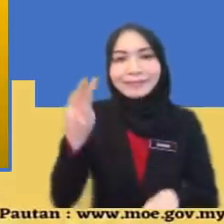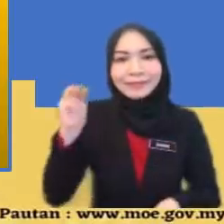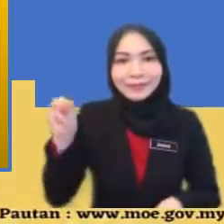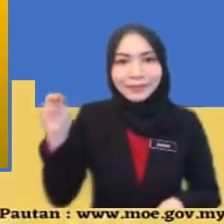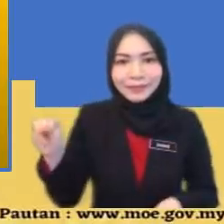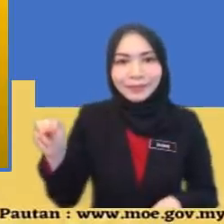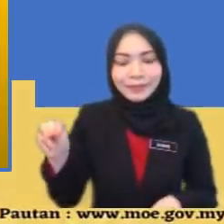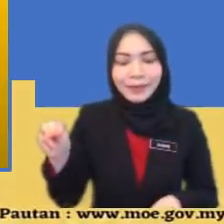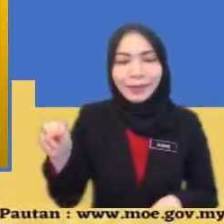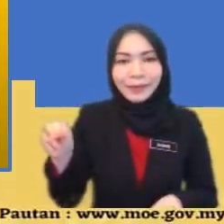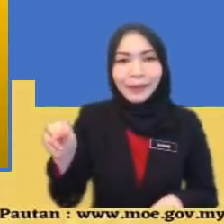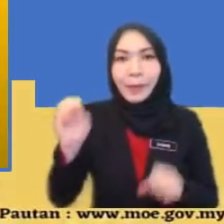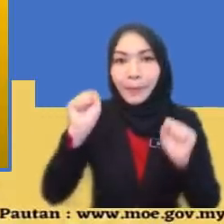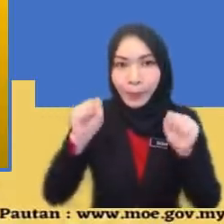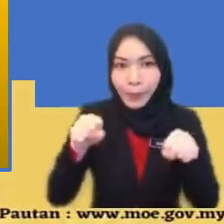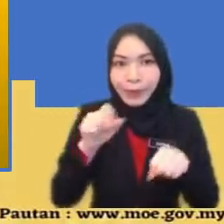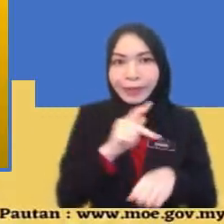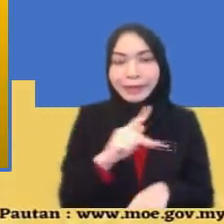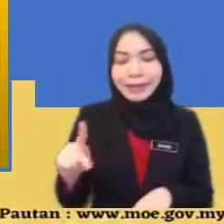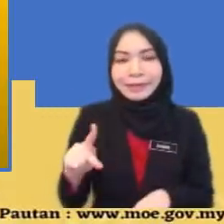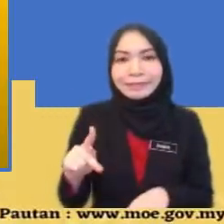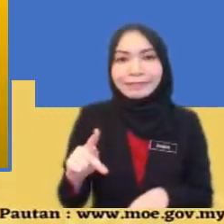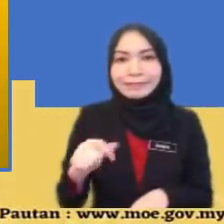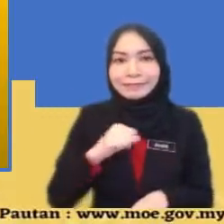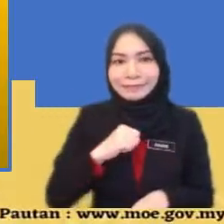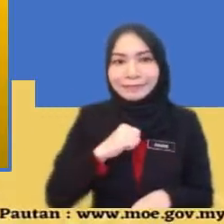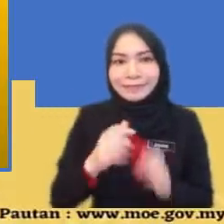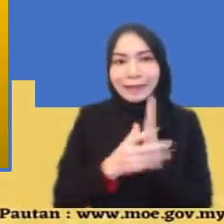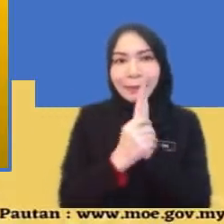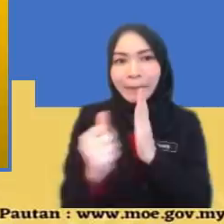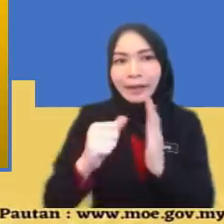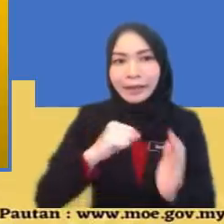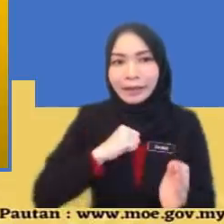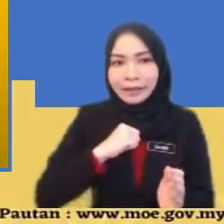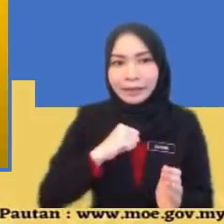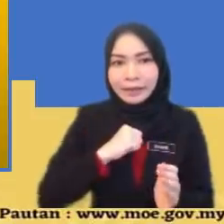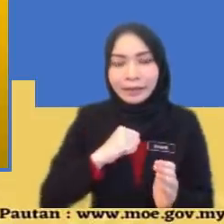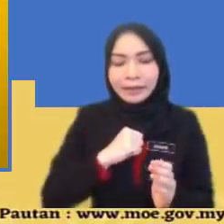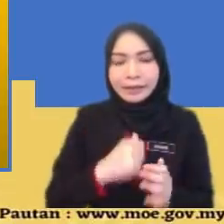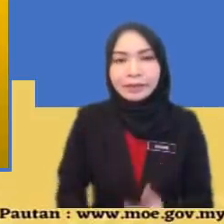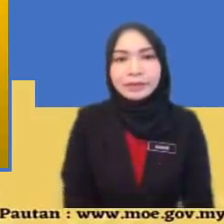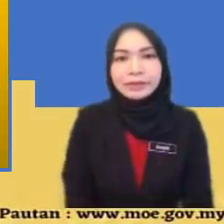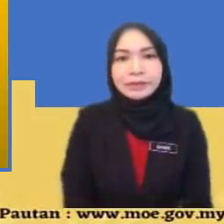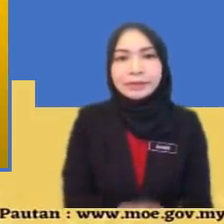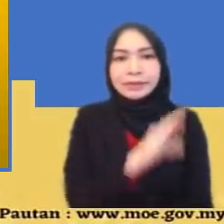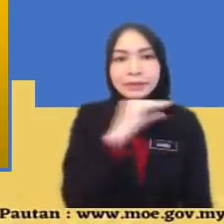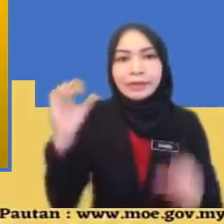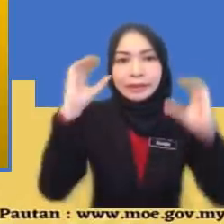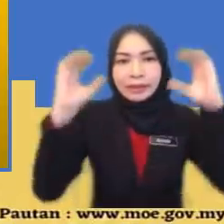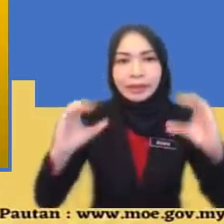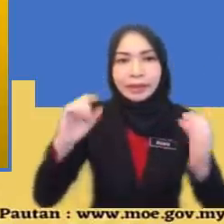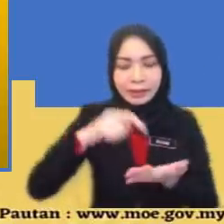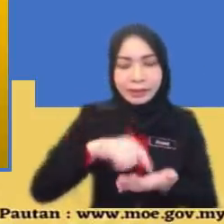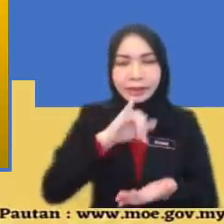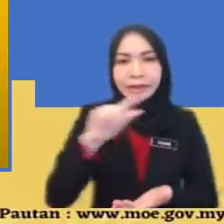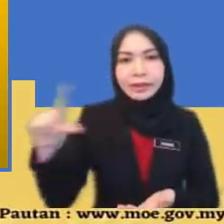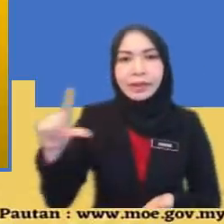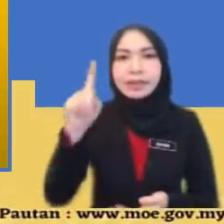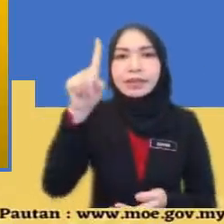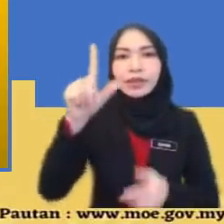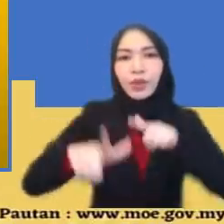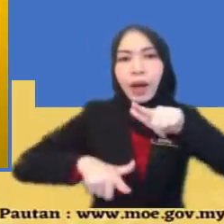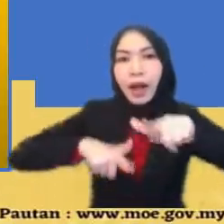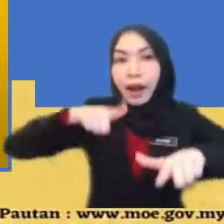dan memaksimumkan potensi diri mereka strategi ini juga merupakan satu pilihan strategi +